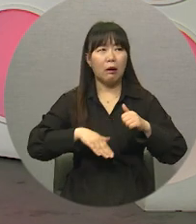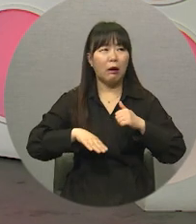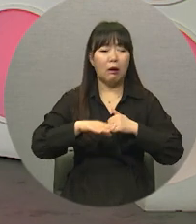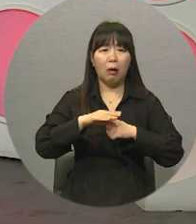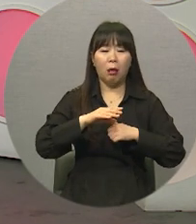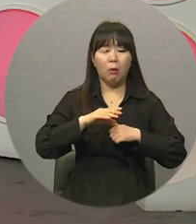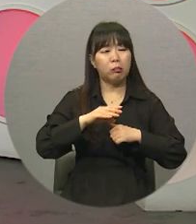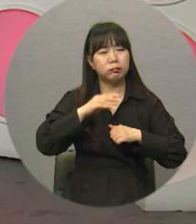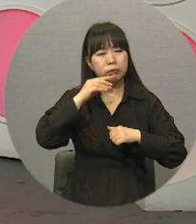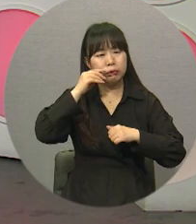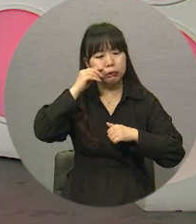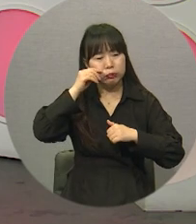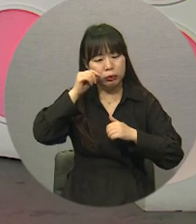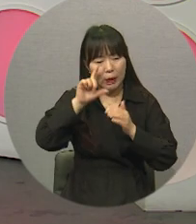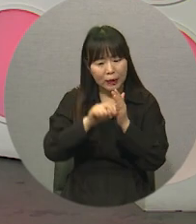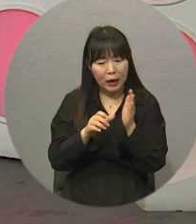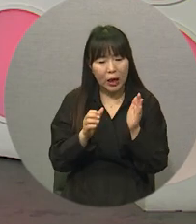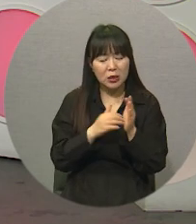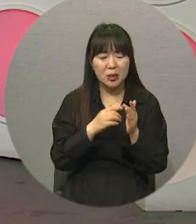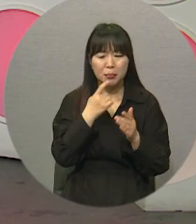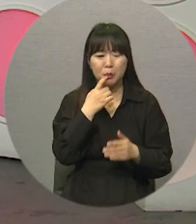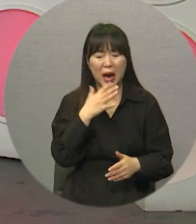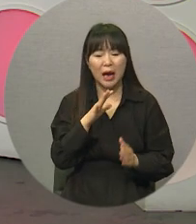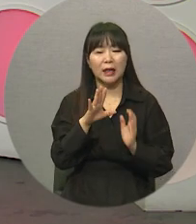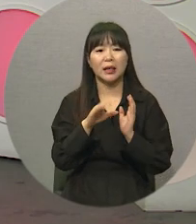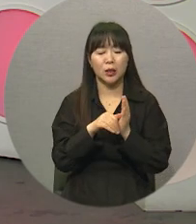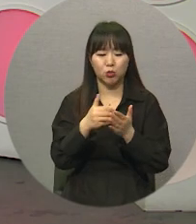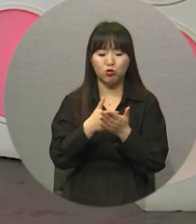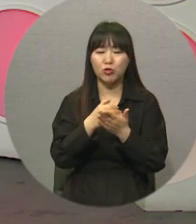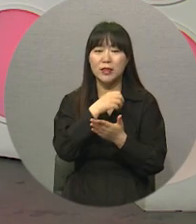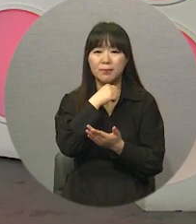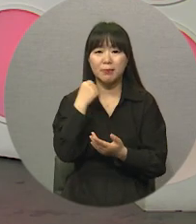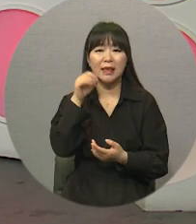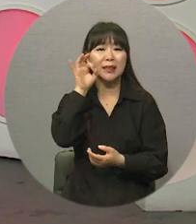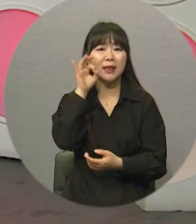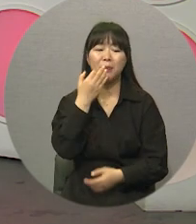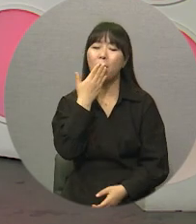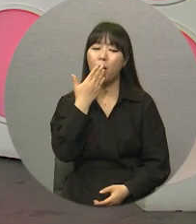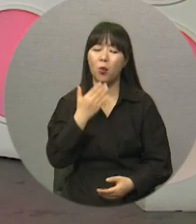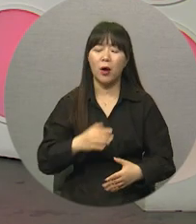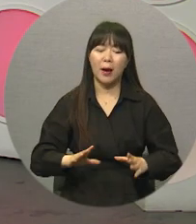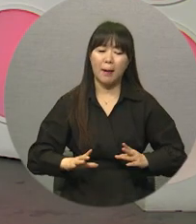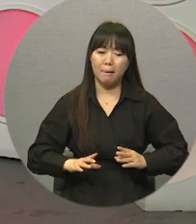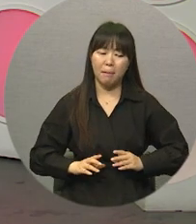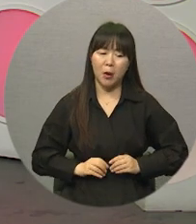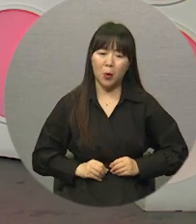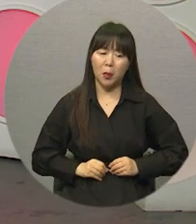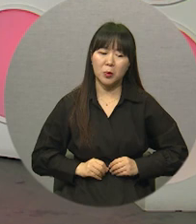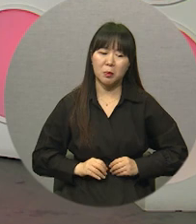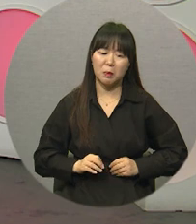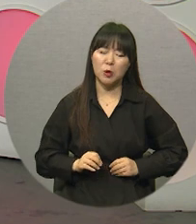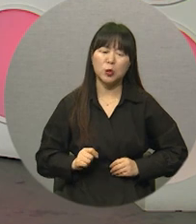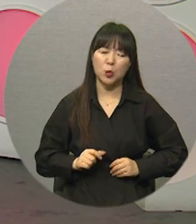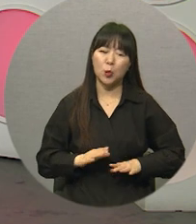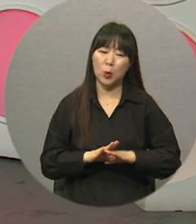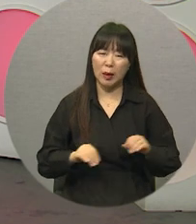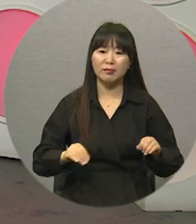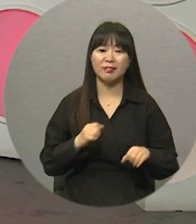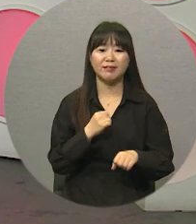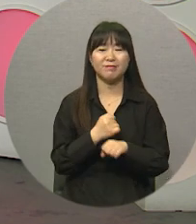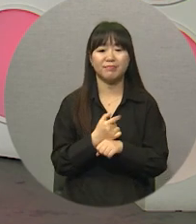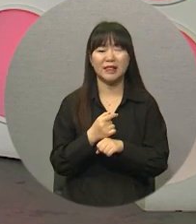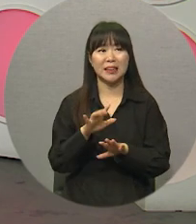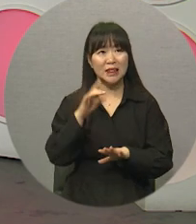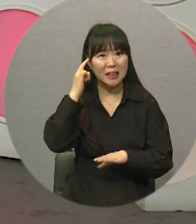하느라 입맛이 없을 때도 이 사탕으로 누룽지 맛 사탕으로 허기를 달랬습니다. 지금